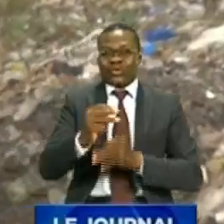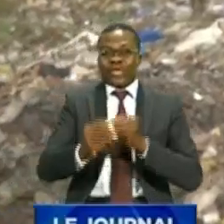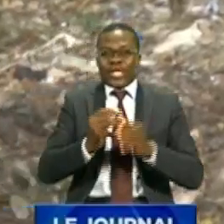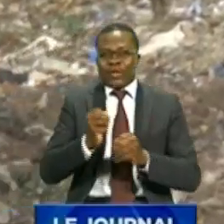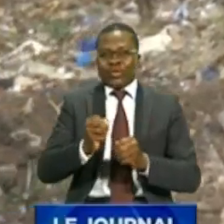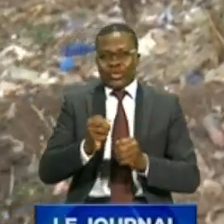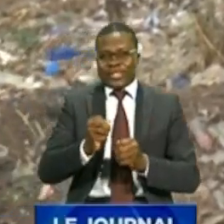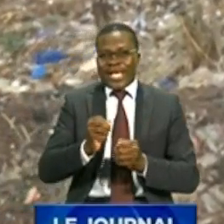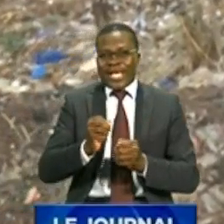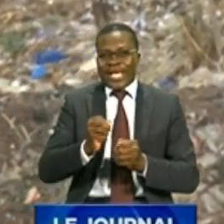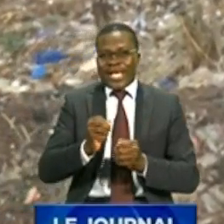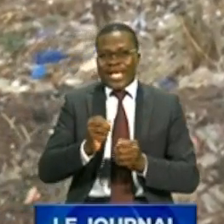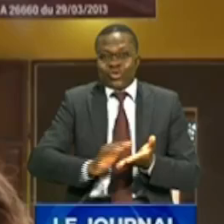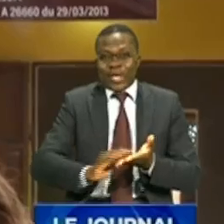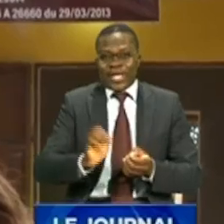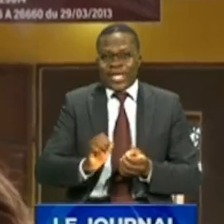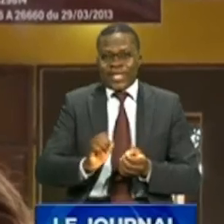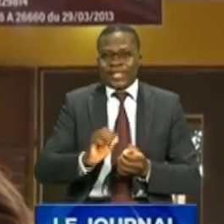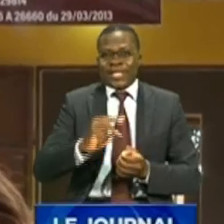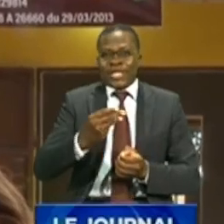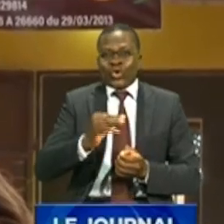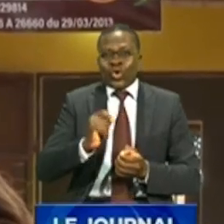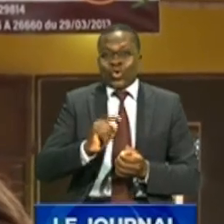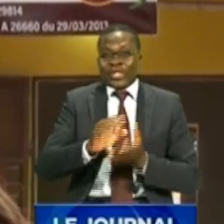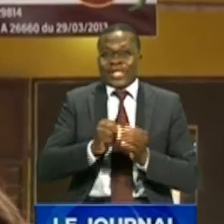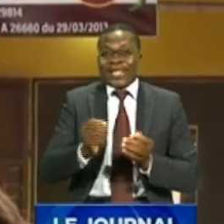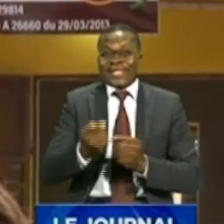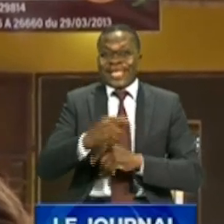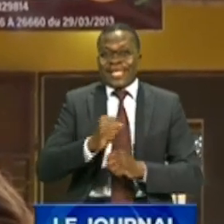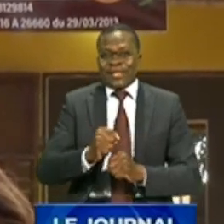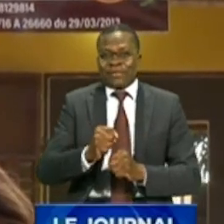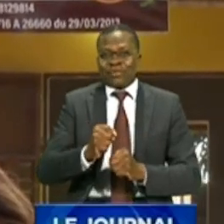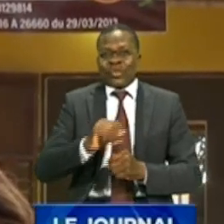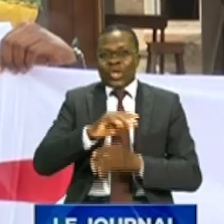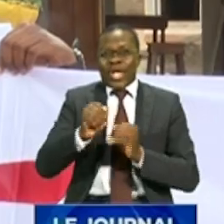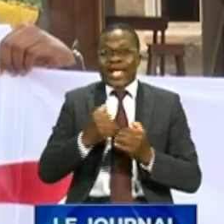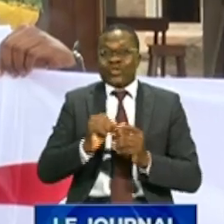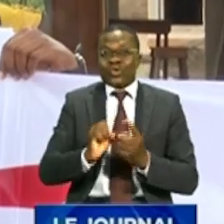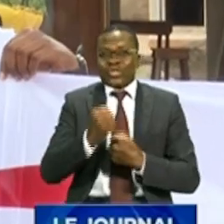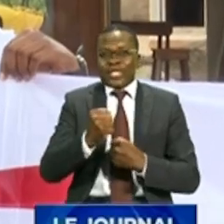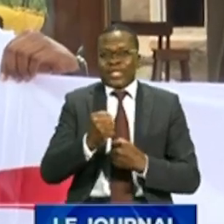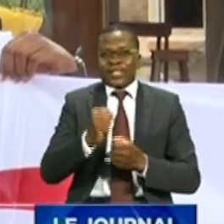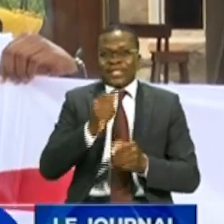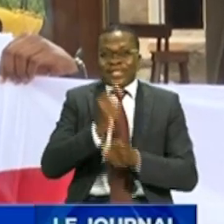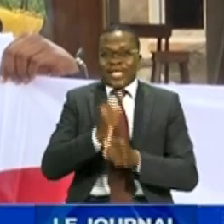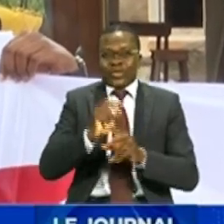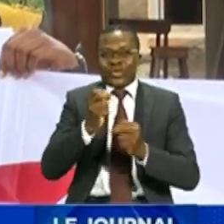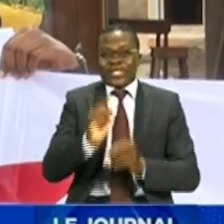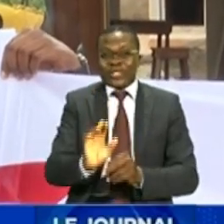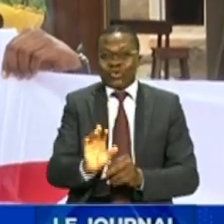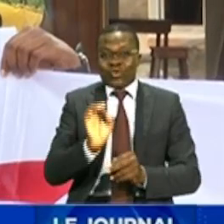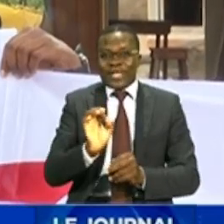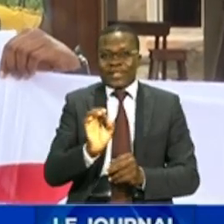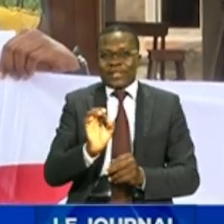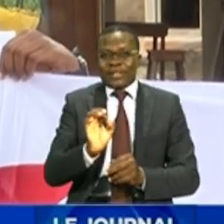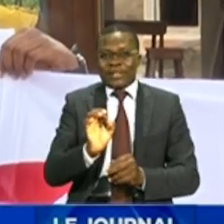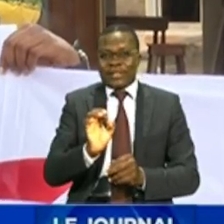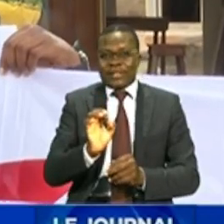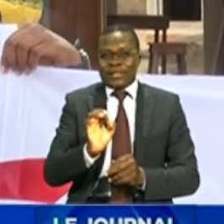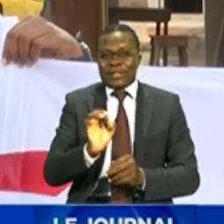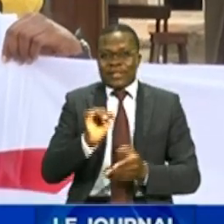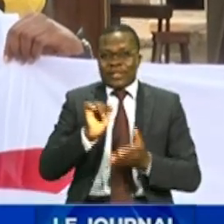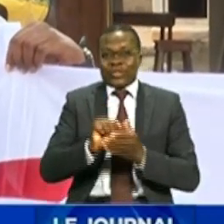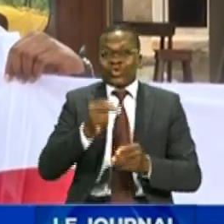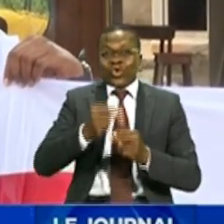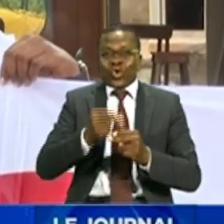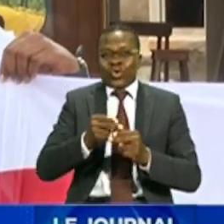mondiale du nettoyage, le World Cleanup Day, prend tout son sens. C'est à juste titre qu'ils ont choisi ce